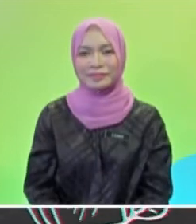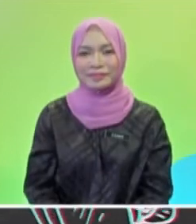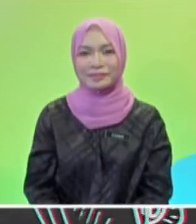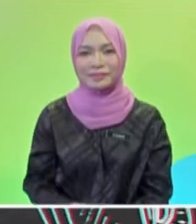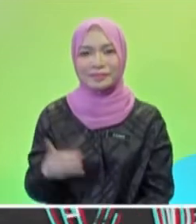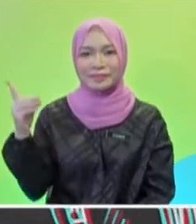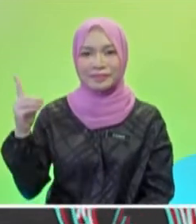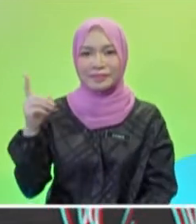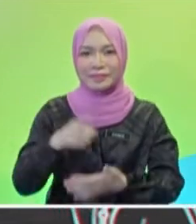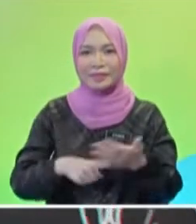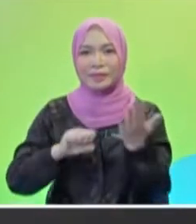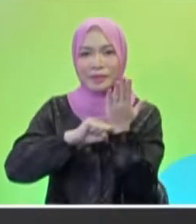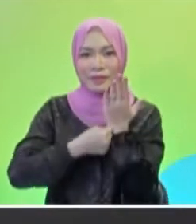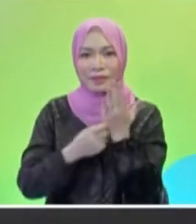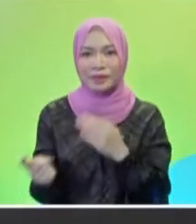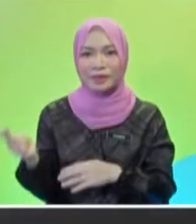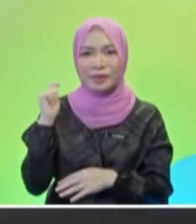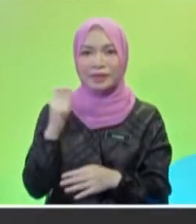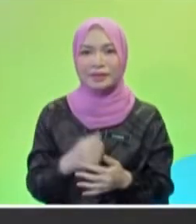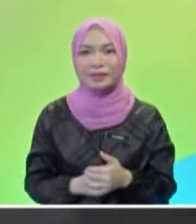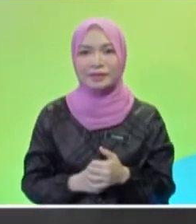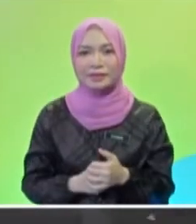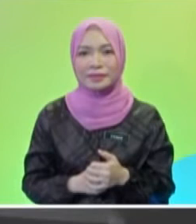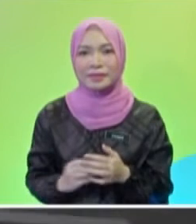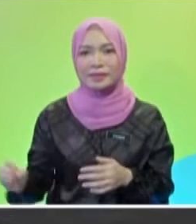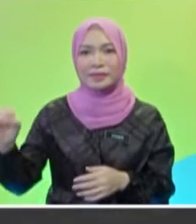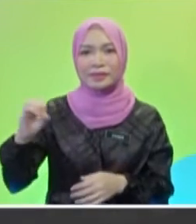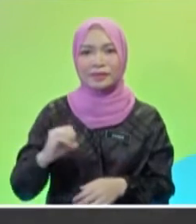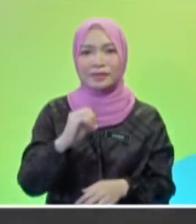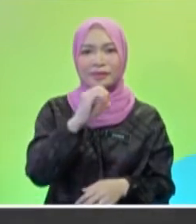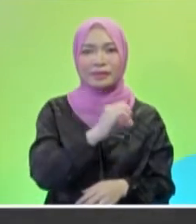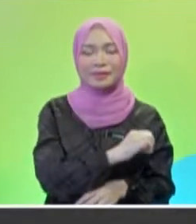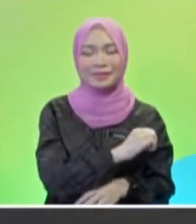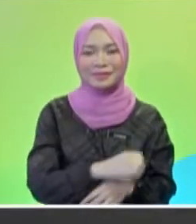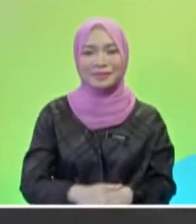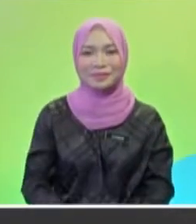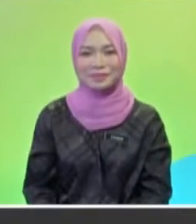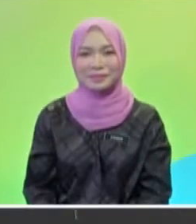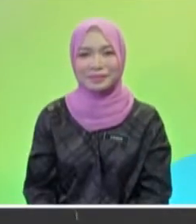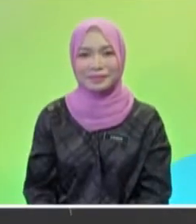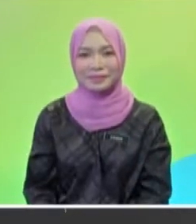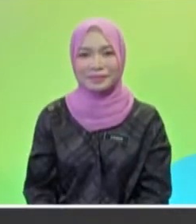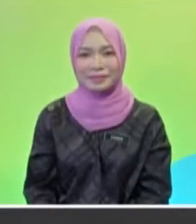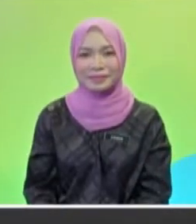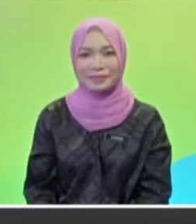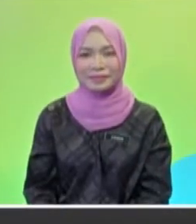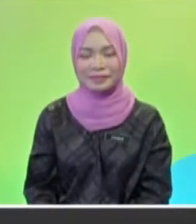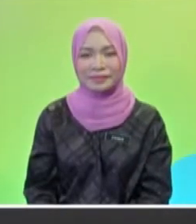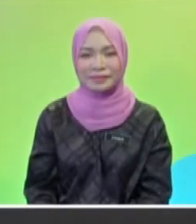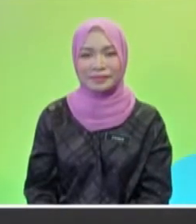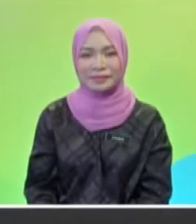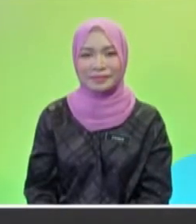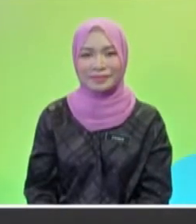sumber tenaga ayah ombak-ombak Oke saya soalnya diatur